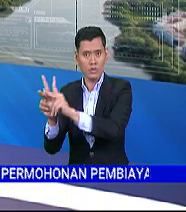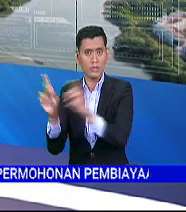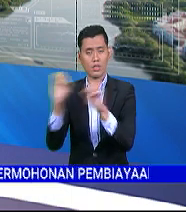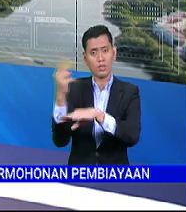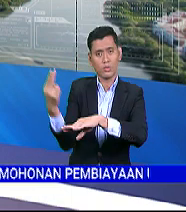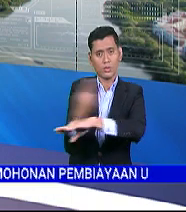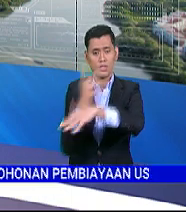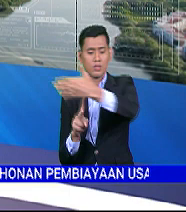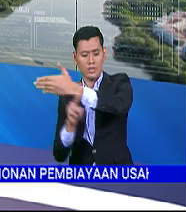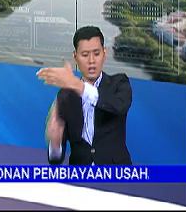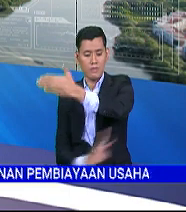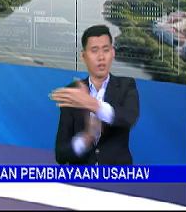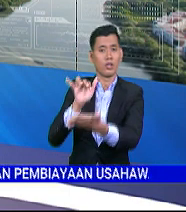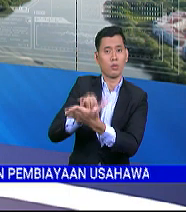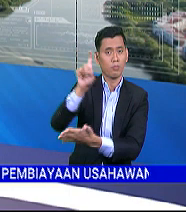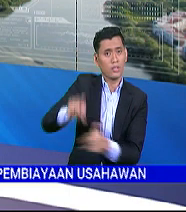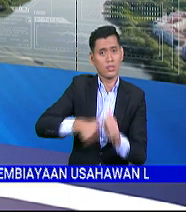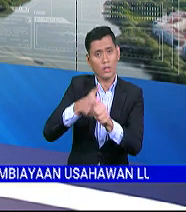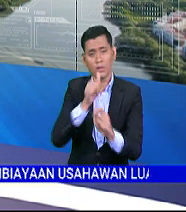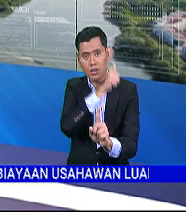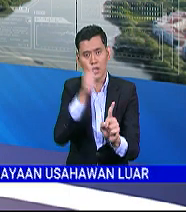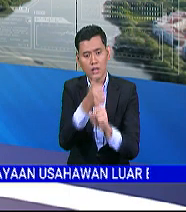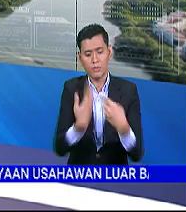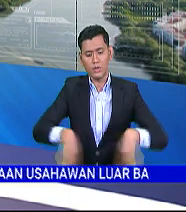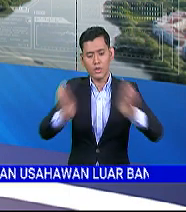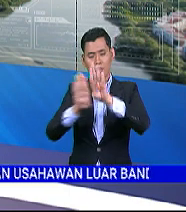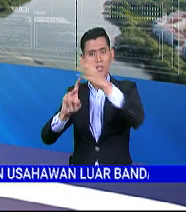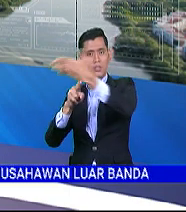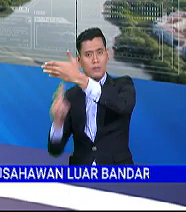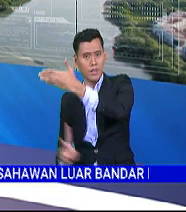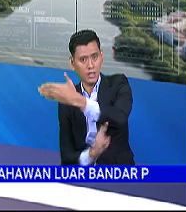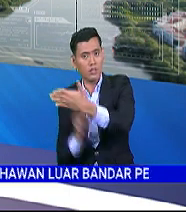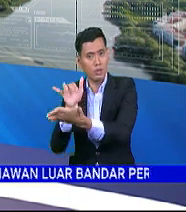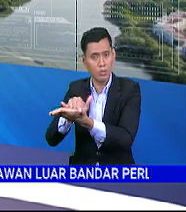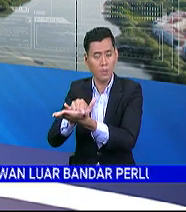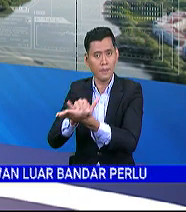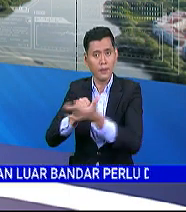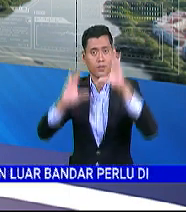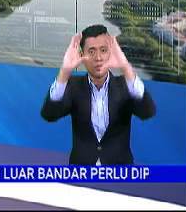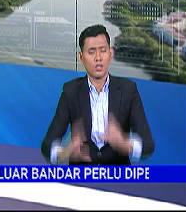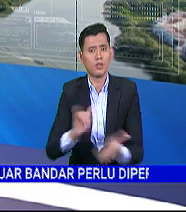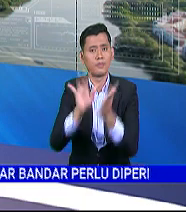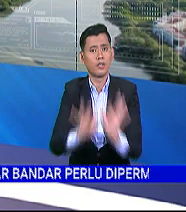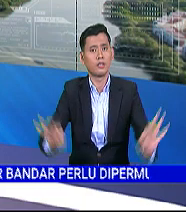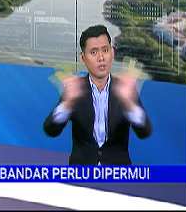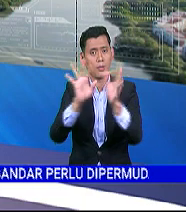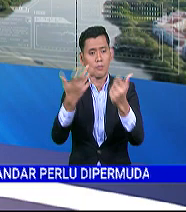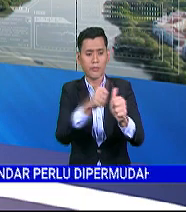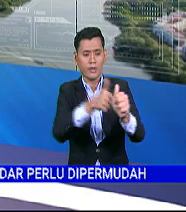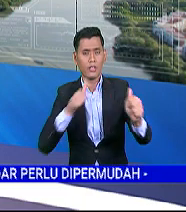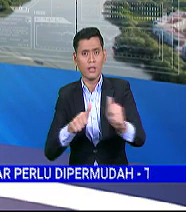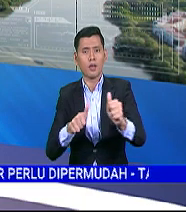menggunakan jambatan terbabit dan patuh arahan penutupan dikeluarkan pihak berkuasa. Langkah berkenaan penting bagi